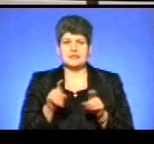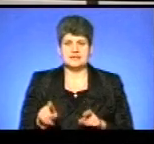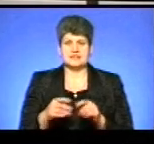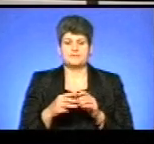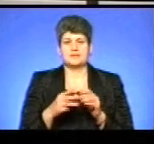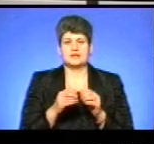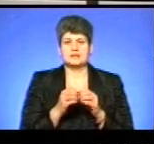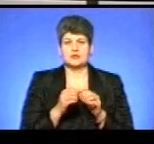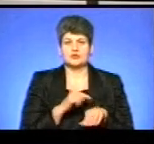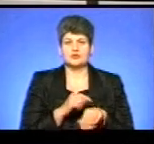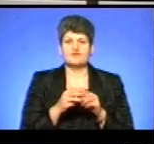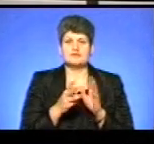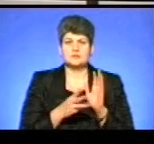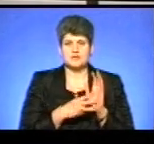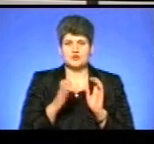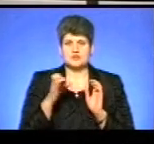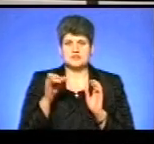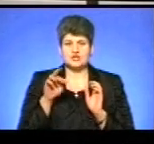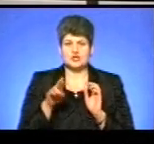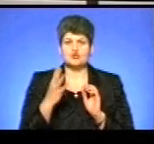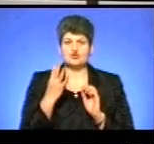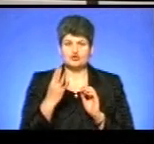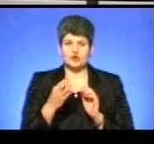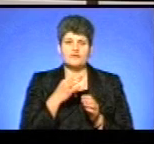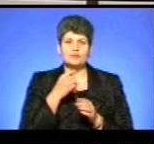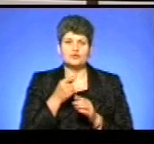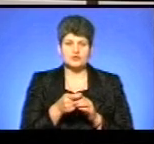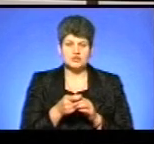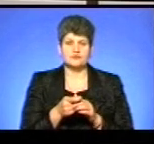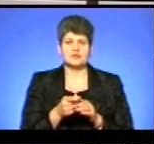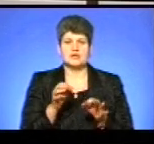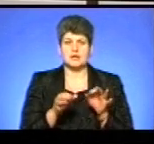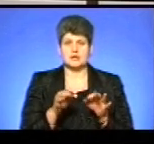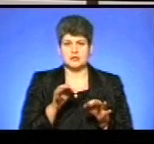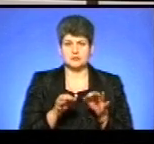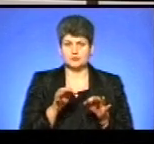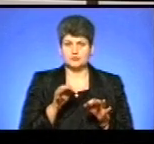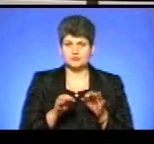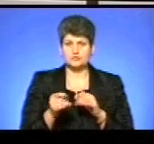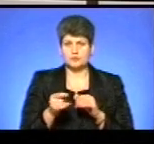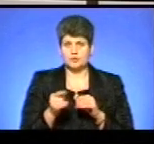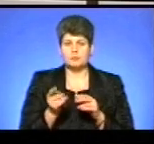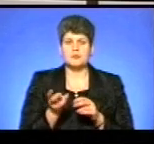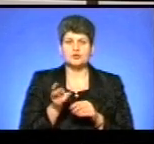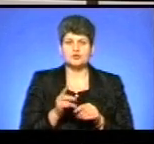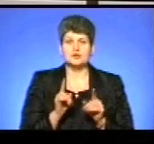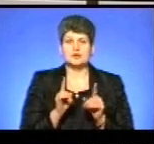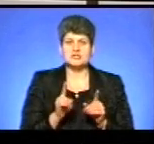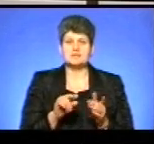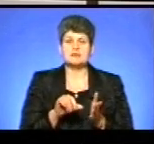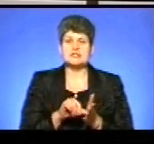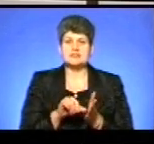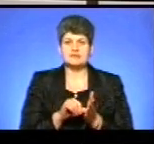січня. З чотирьох відповідачів на чергове слухання до Тернопільського окружного адміністративного суду сьогодні прийшла лише